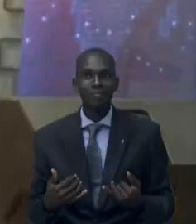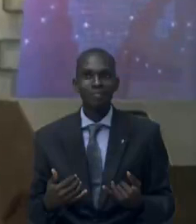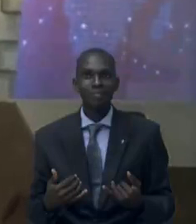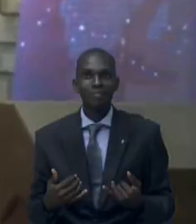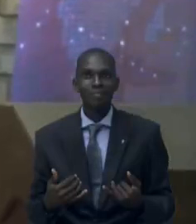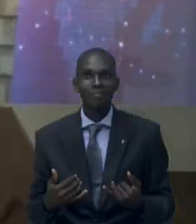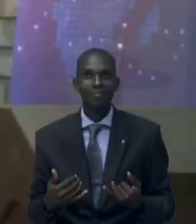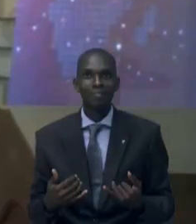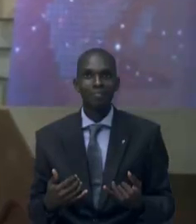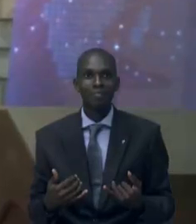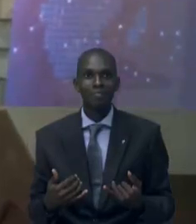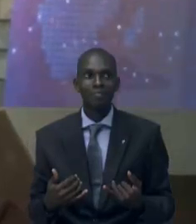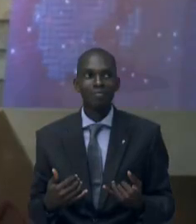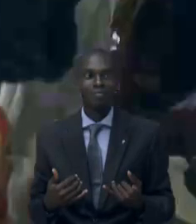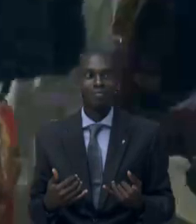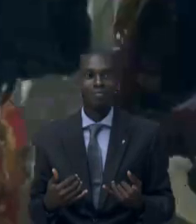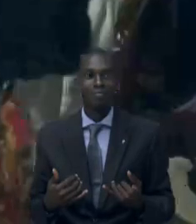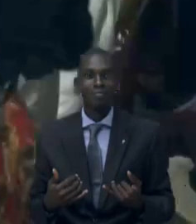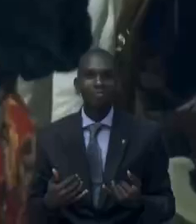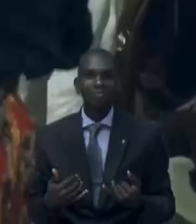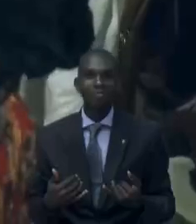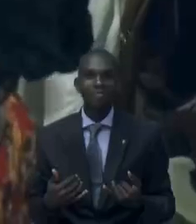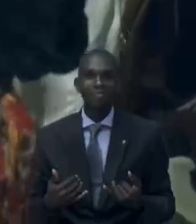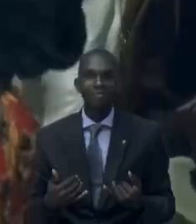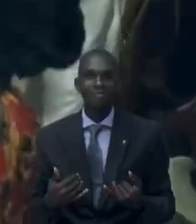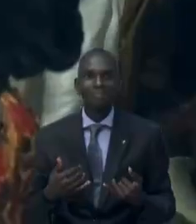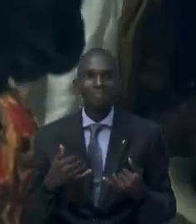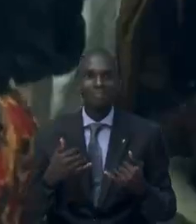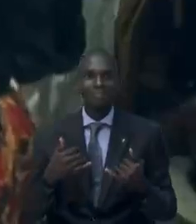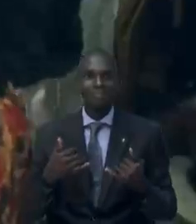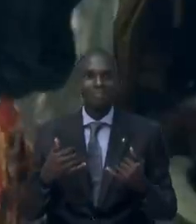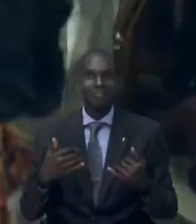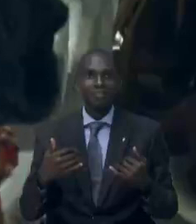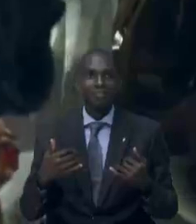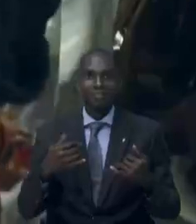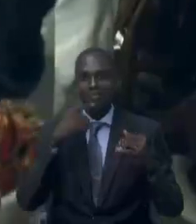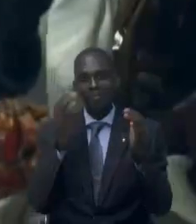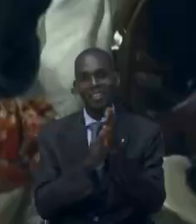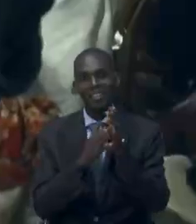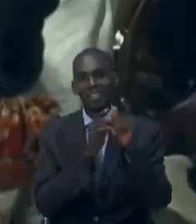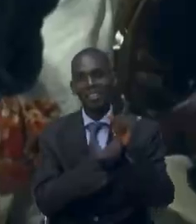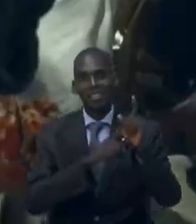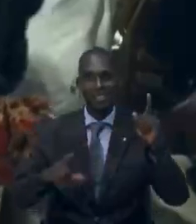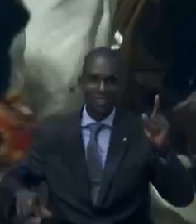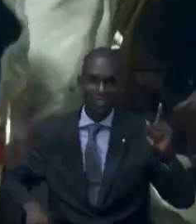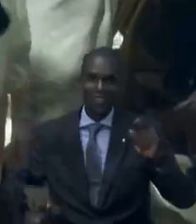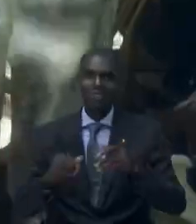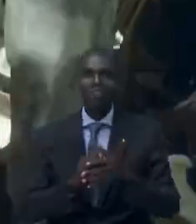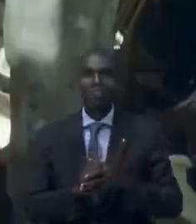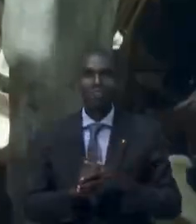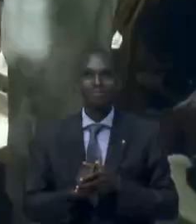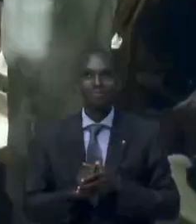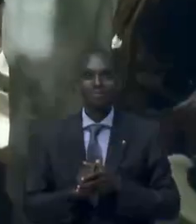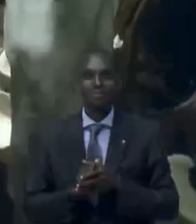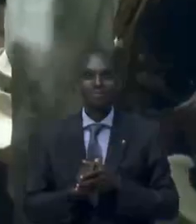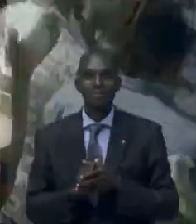noir à dieu si vous croyez que votre solution là ce